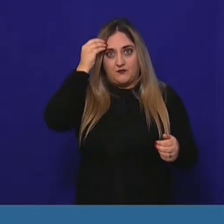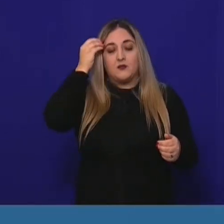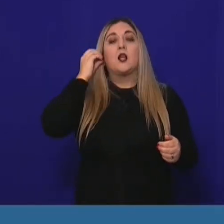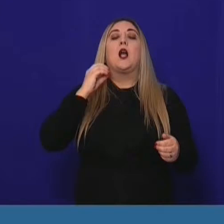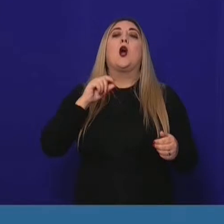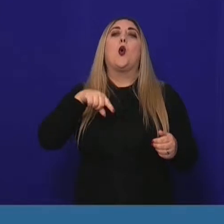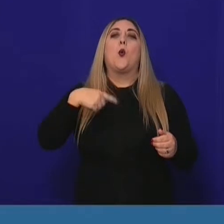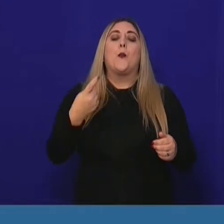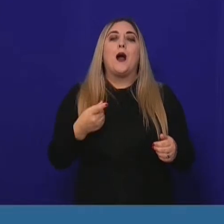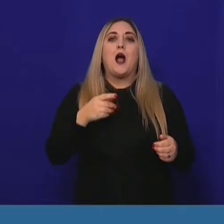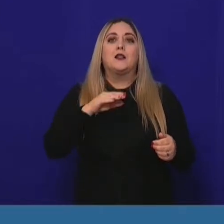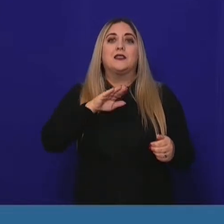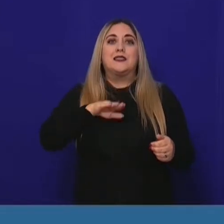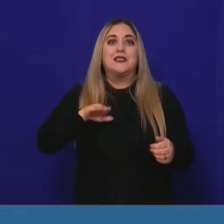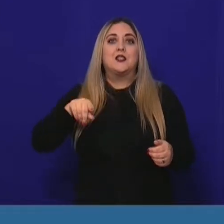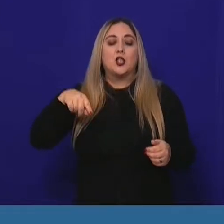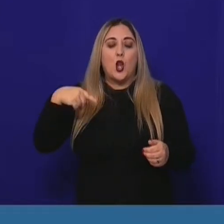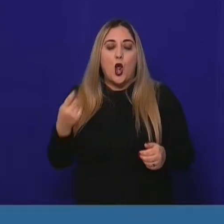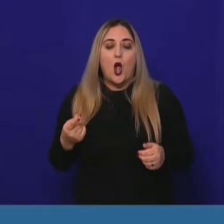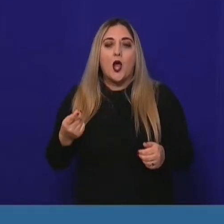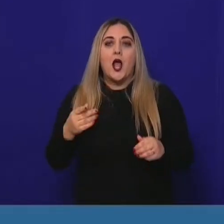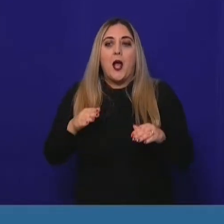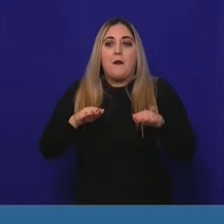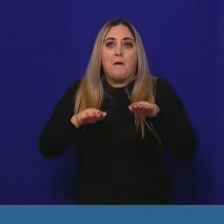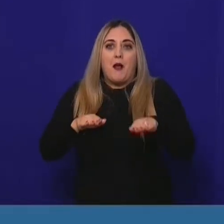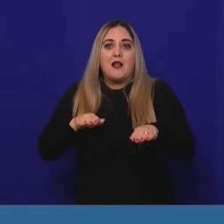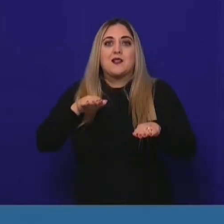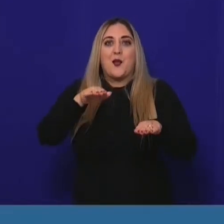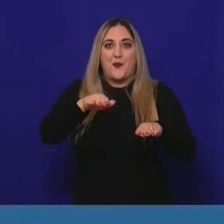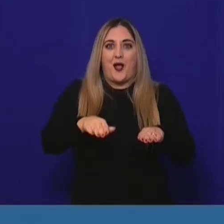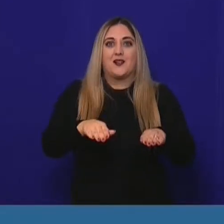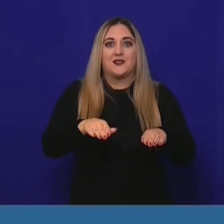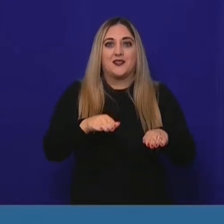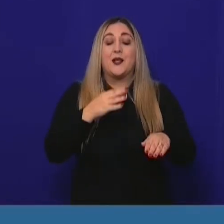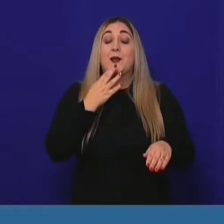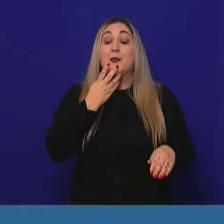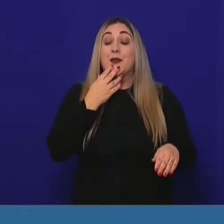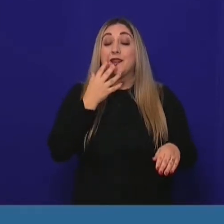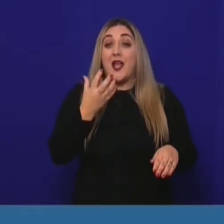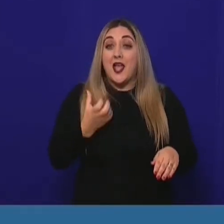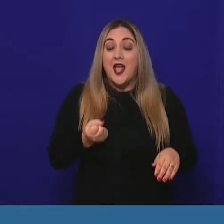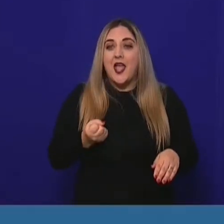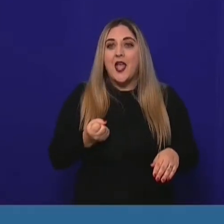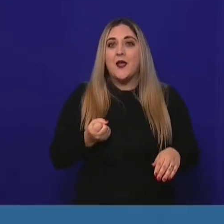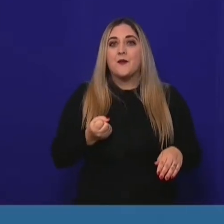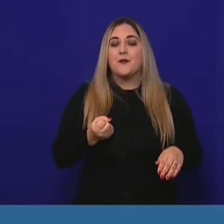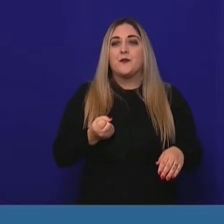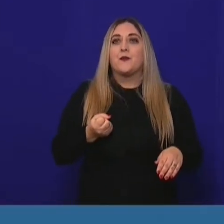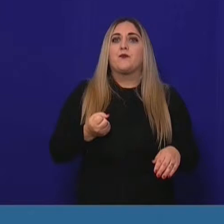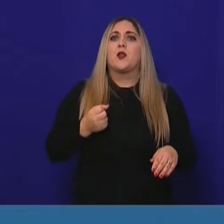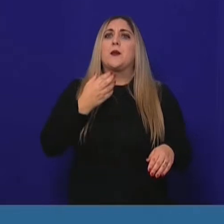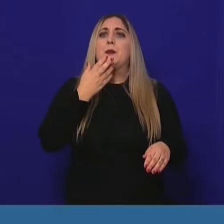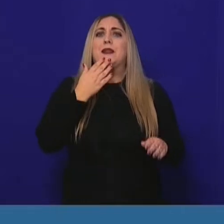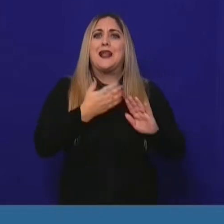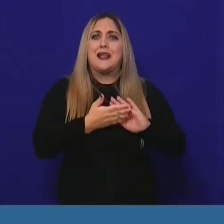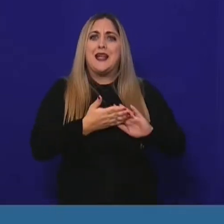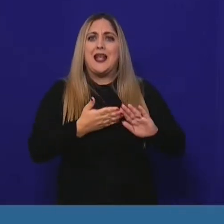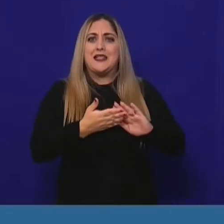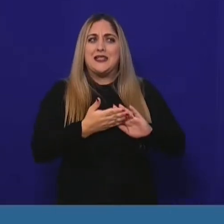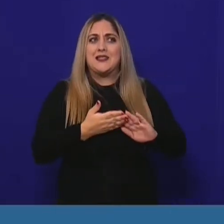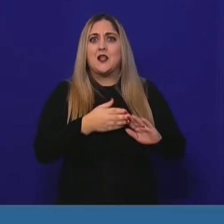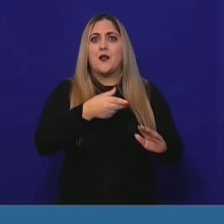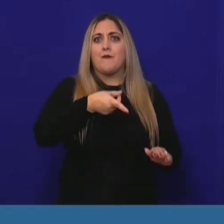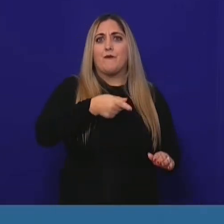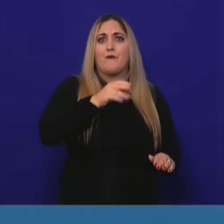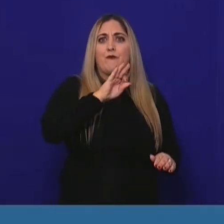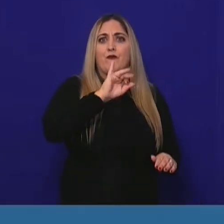inkun nistgħu dawn ukoll nagħmlu rollout tagħhom. La darba mbagħad ikollna l-iktar qrib tidher li bħal meta inti dik